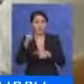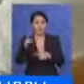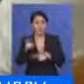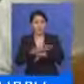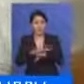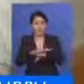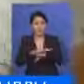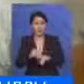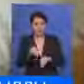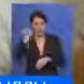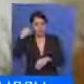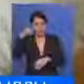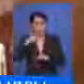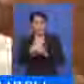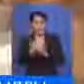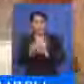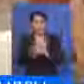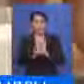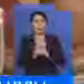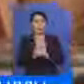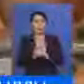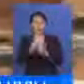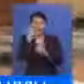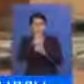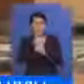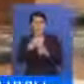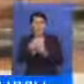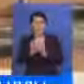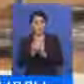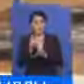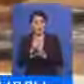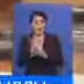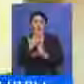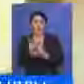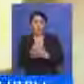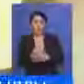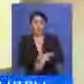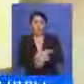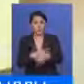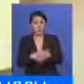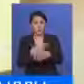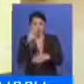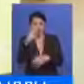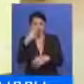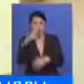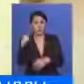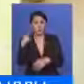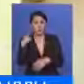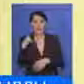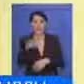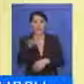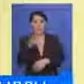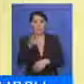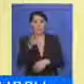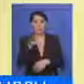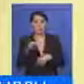аурулармен ауыратын адамдар жоқ екенін растайтын эпидемиологиялық орта туралы анықтама беруге міндетті. Тәрбиеленушілерін сағына күткендердің